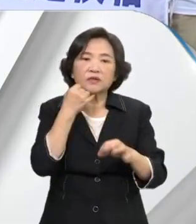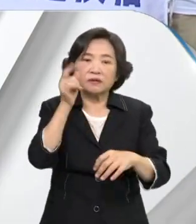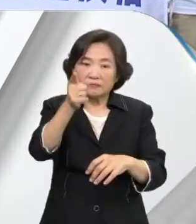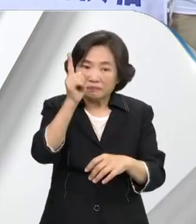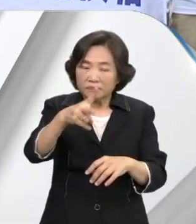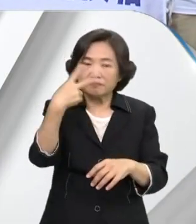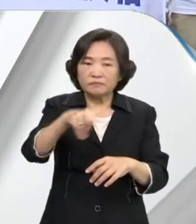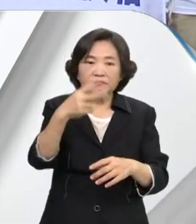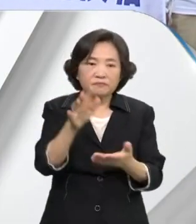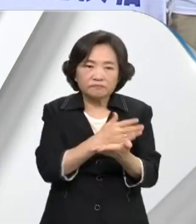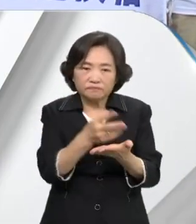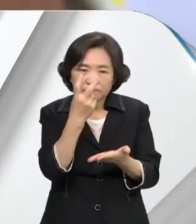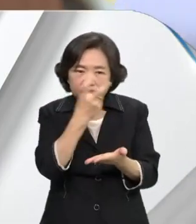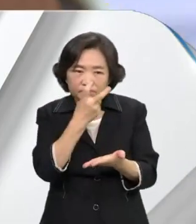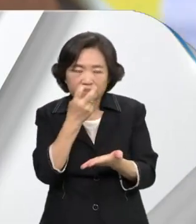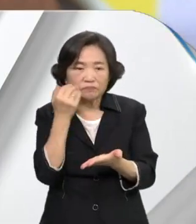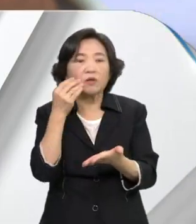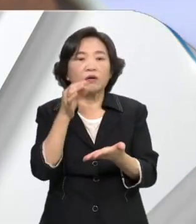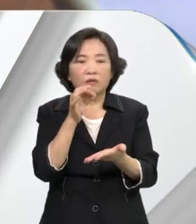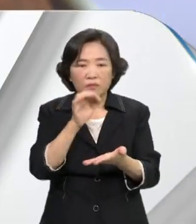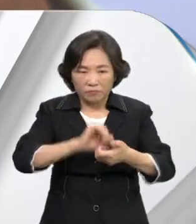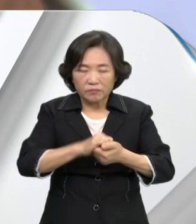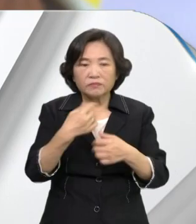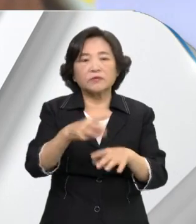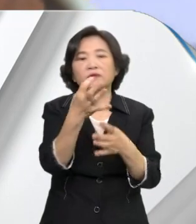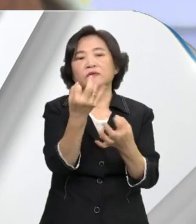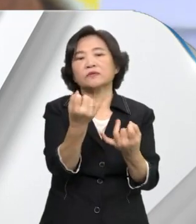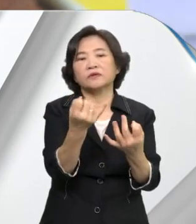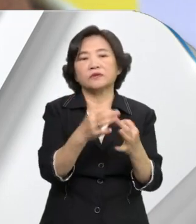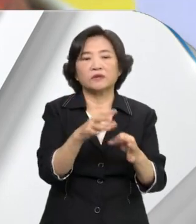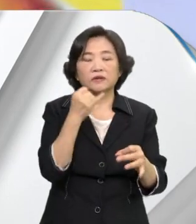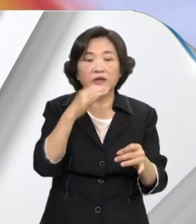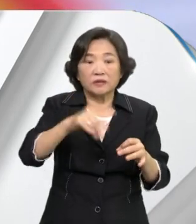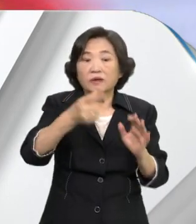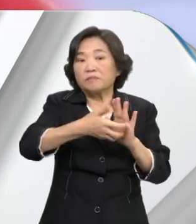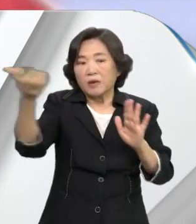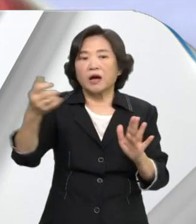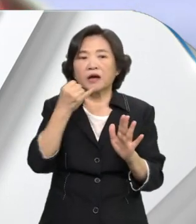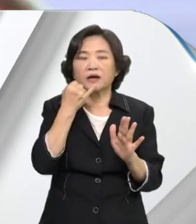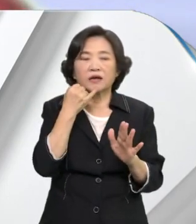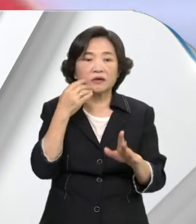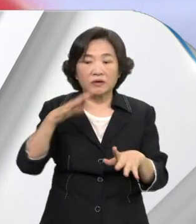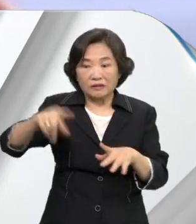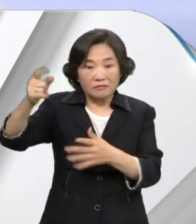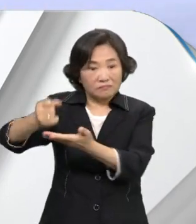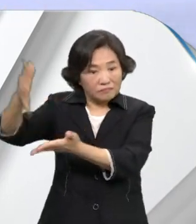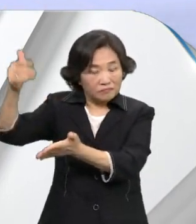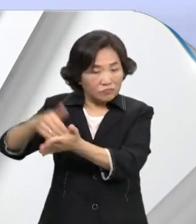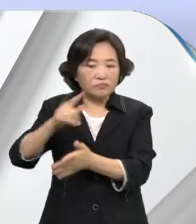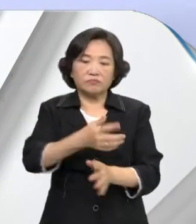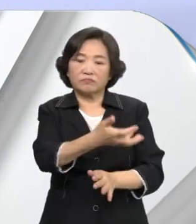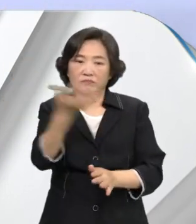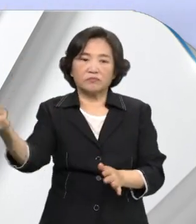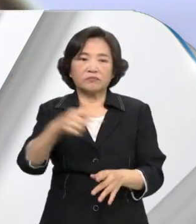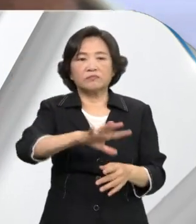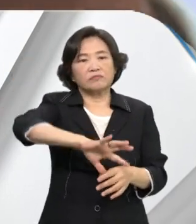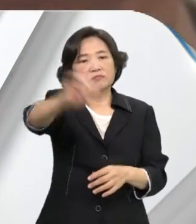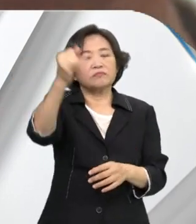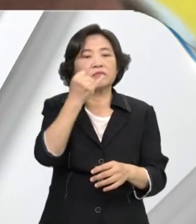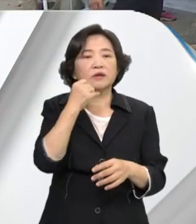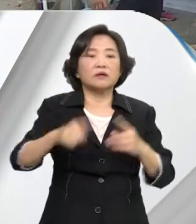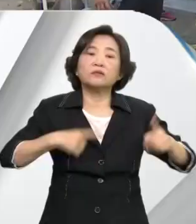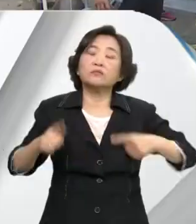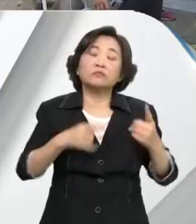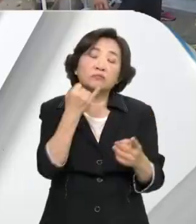了后，将来签遐尼价交。未建议优先搬迁，先去后查来做，由人民自家来审